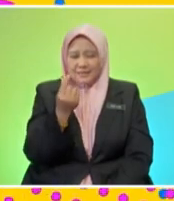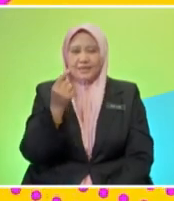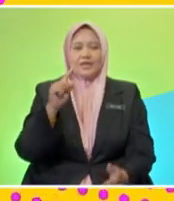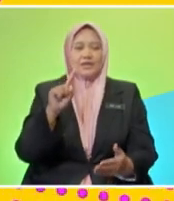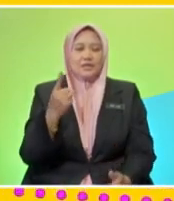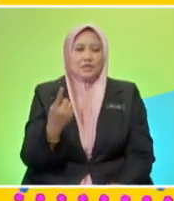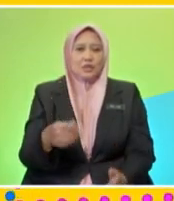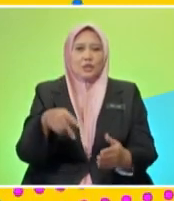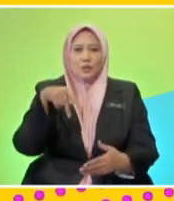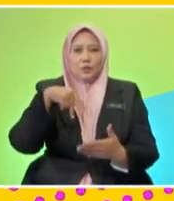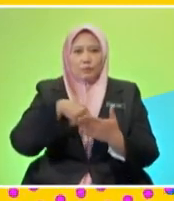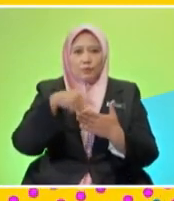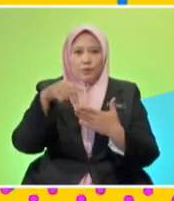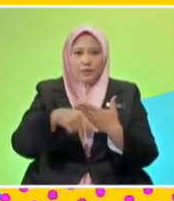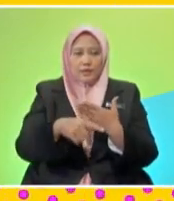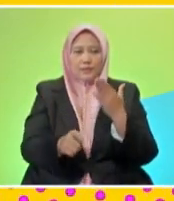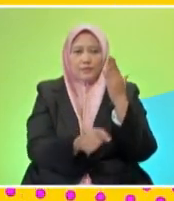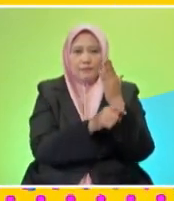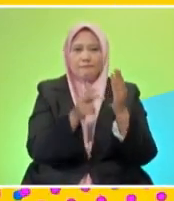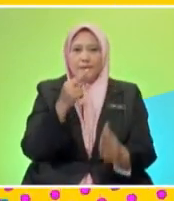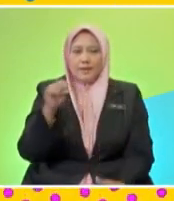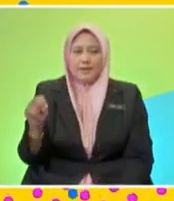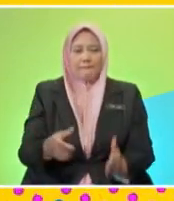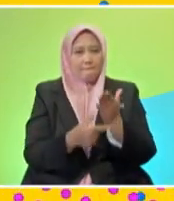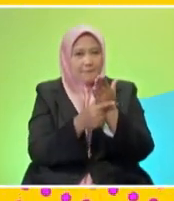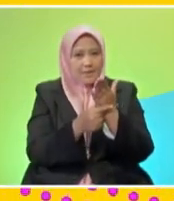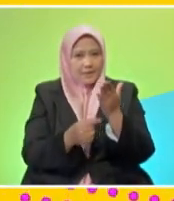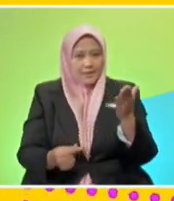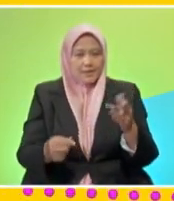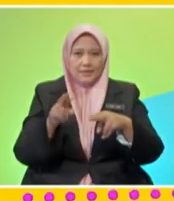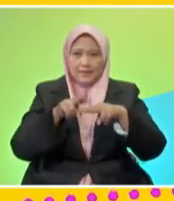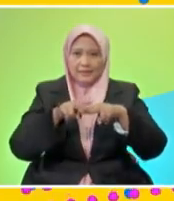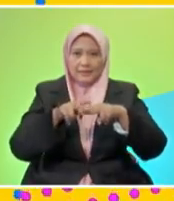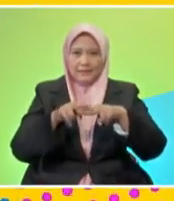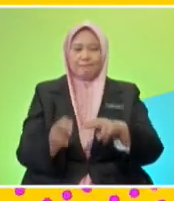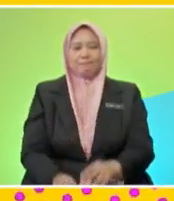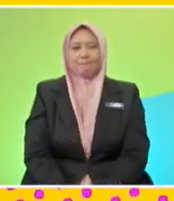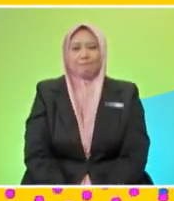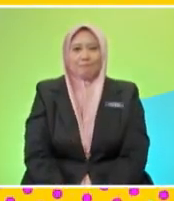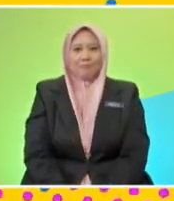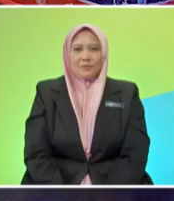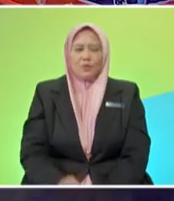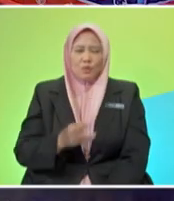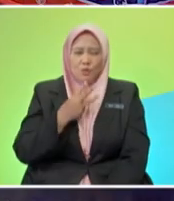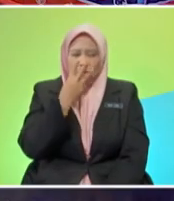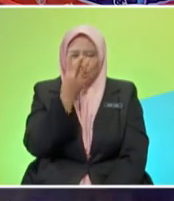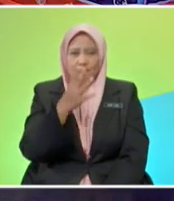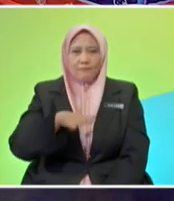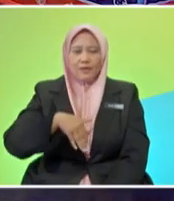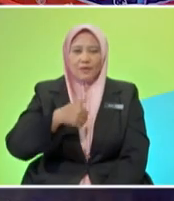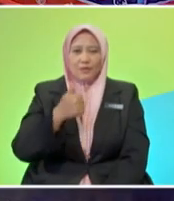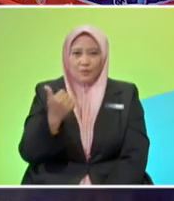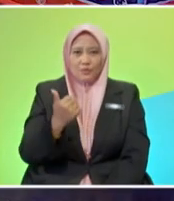contohnya ialah lemak, minyak, gula dan garam. Wah, bagusnya bacaan